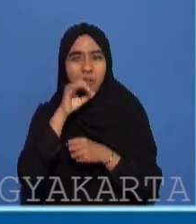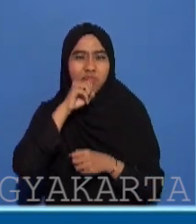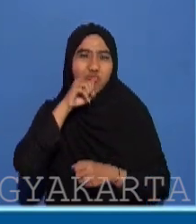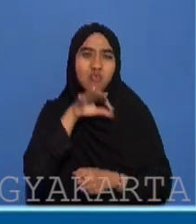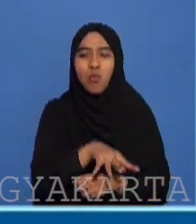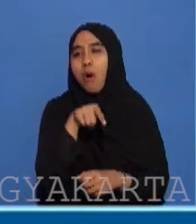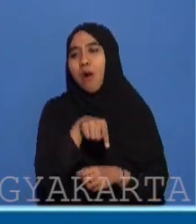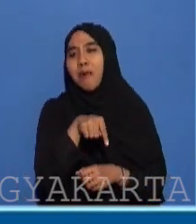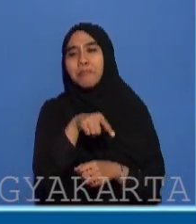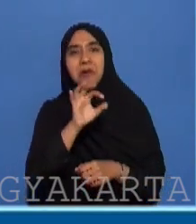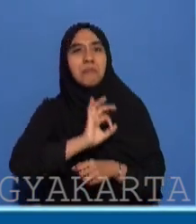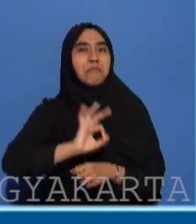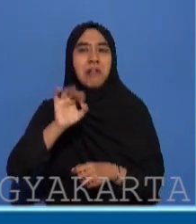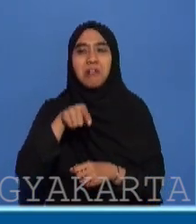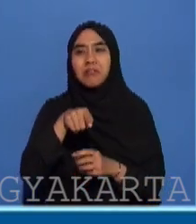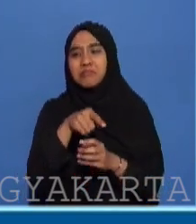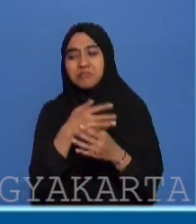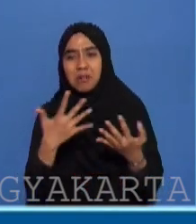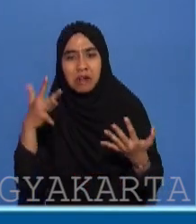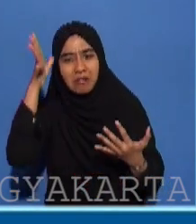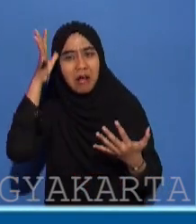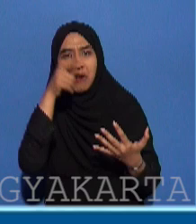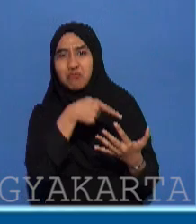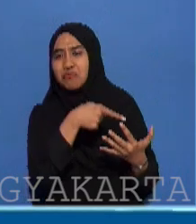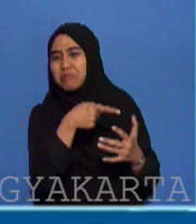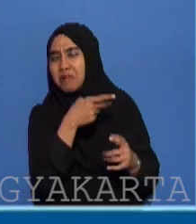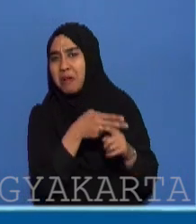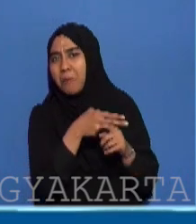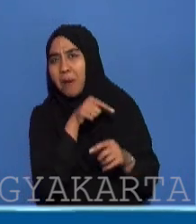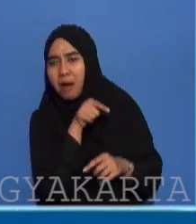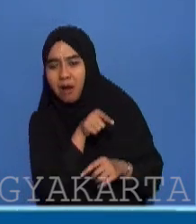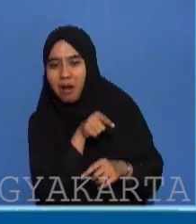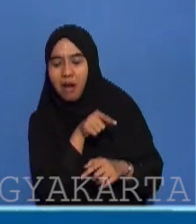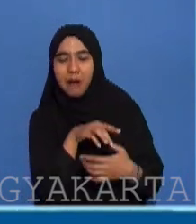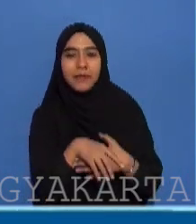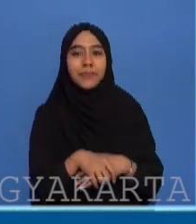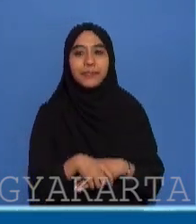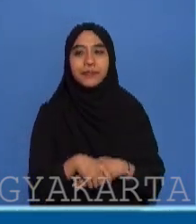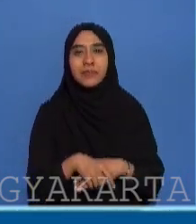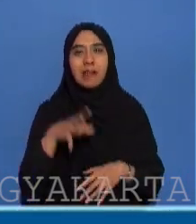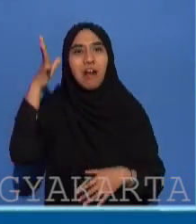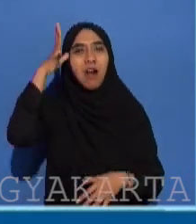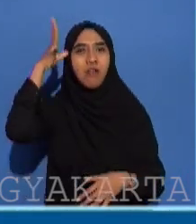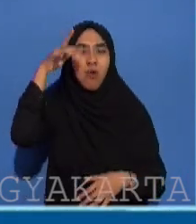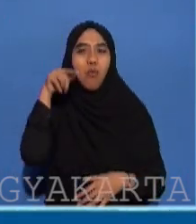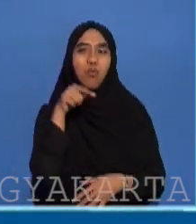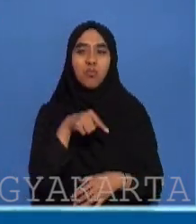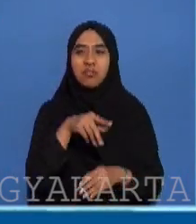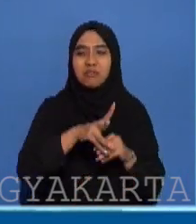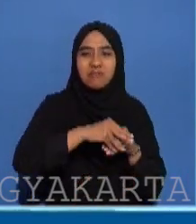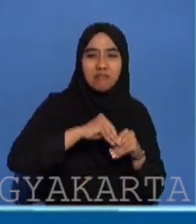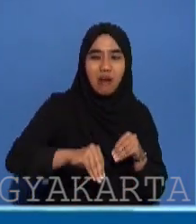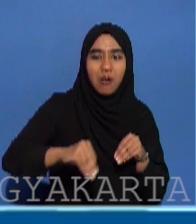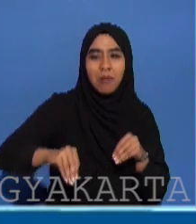mangertosi mupangatipun genitri menika. Kathah ugi ingkang keporo malah dereng mangertosi pilih taneman ingkang wonten ing